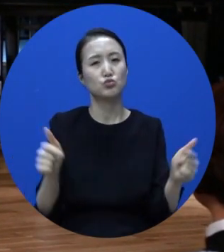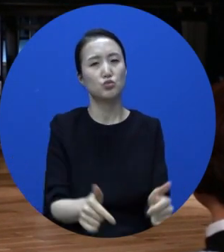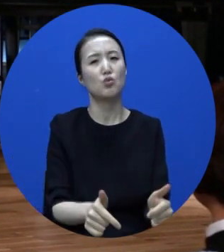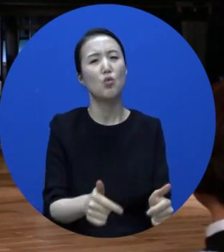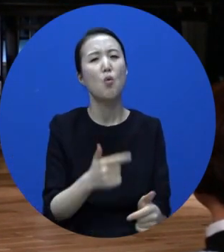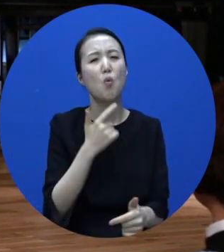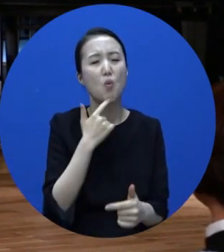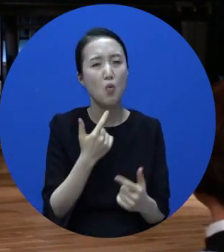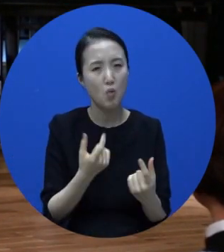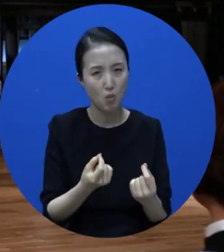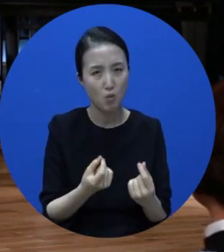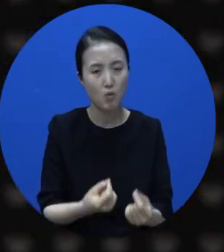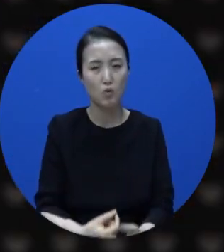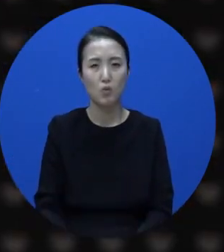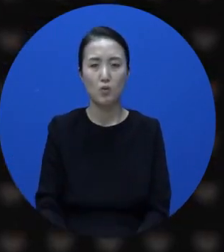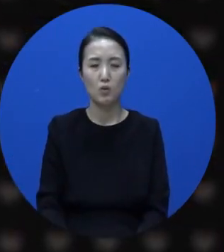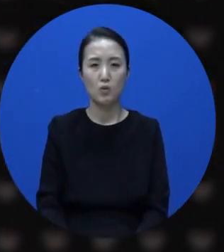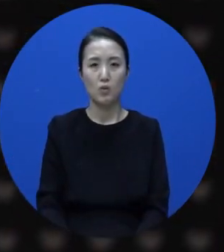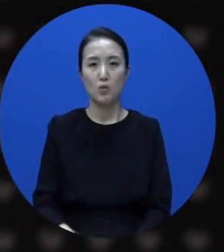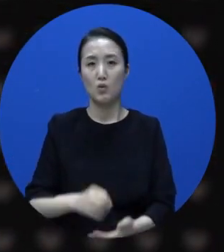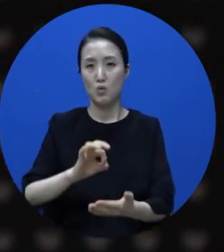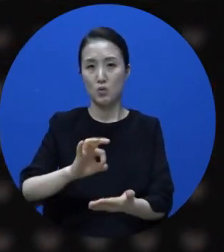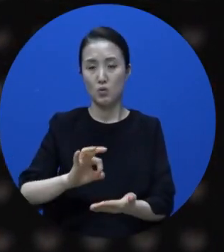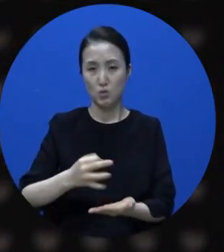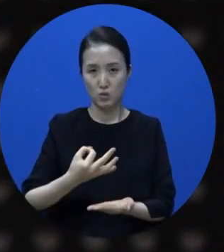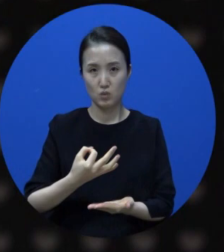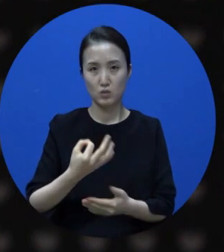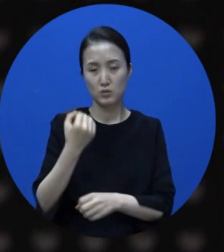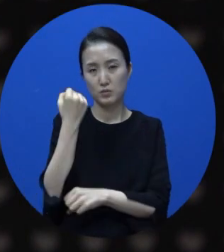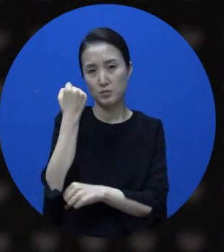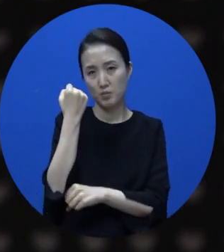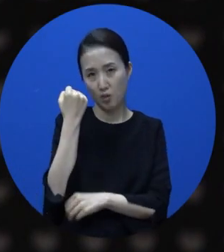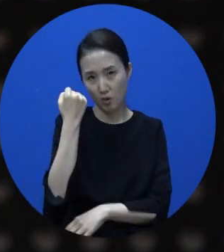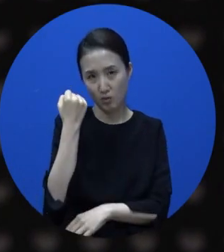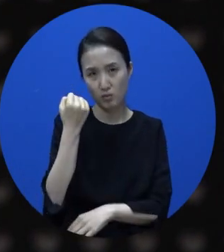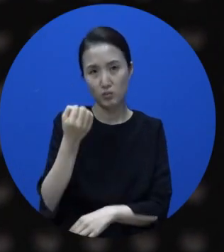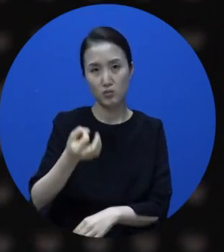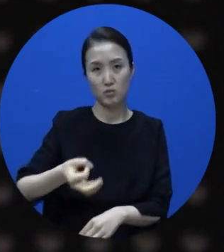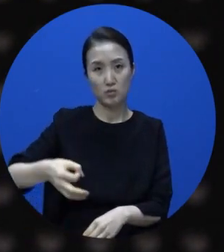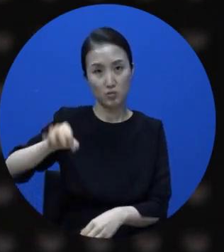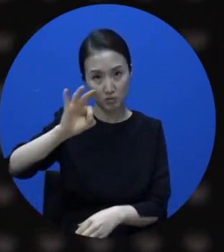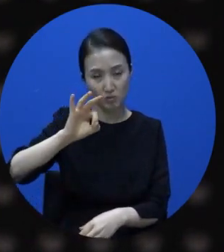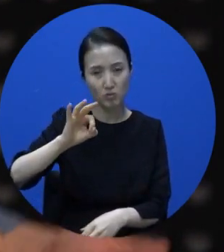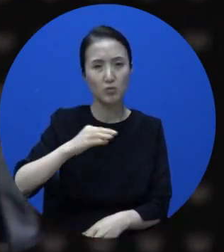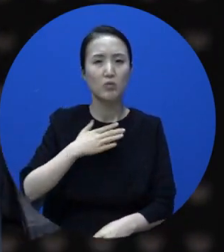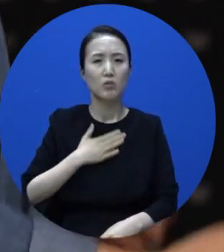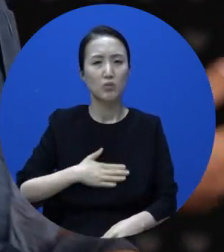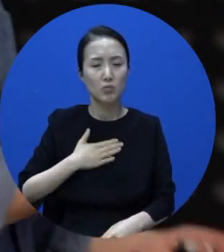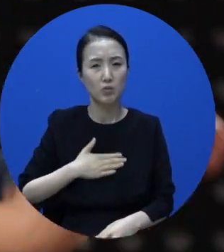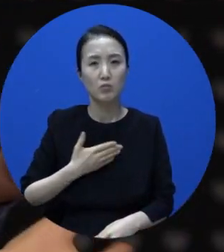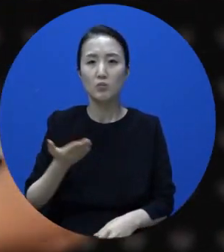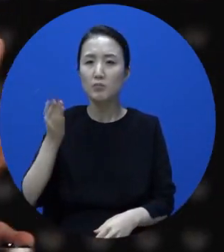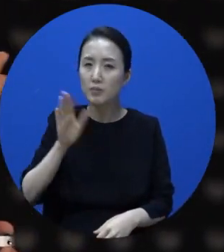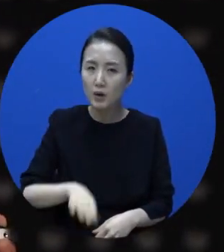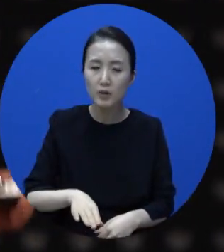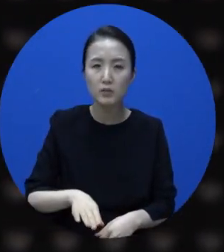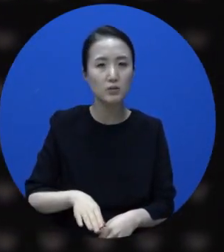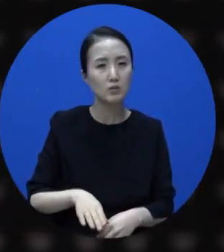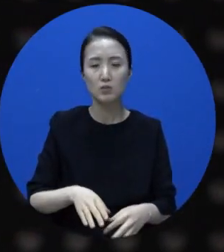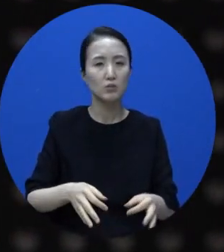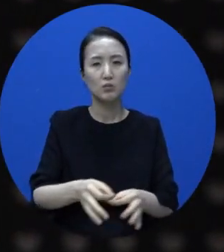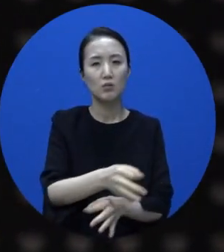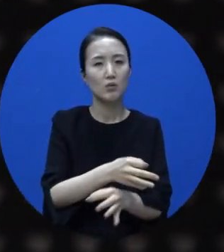올라 가겠죠 생산성 은 그렇게 올라가는거 최저임금을 감당하지